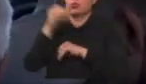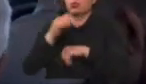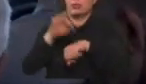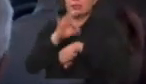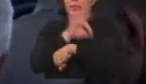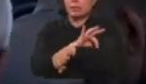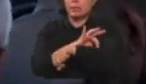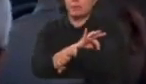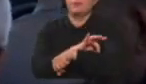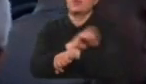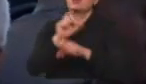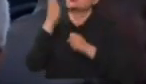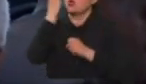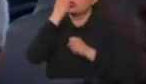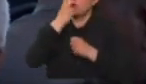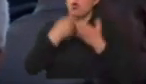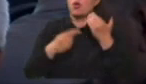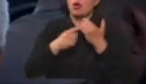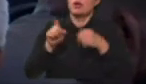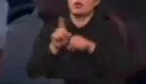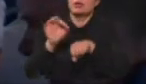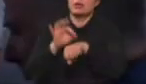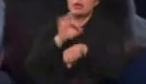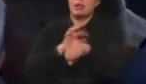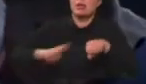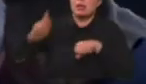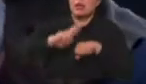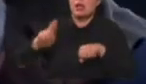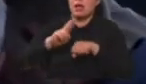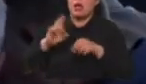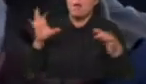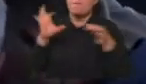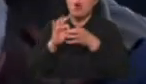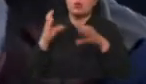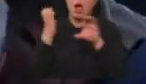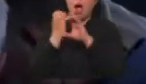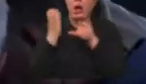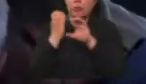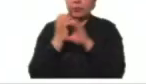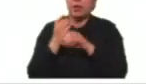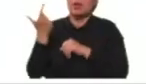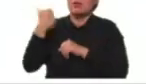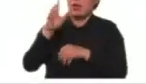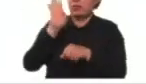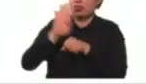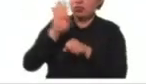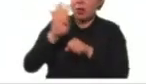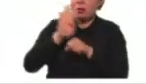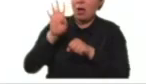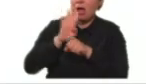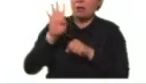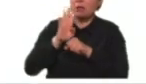kilometrów. Kolejną ciekawą statystyką jest kilometraż regionalnych linii autobusowych, który w 2014